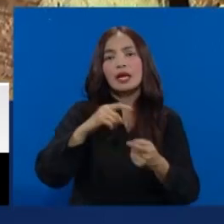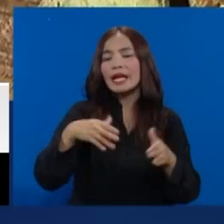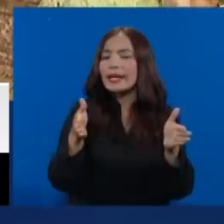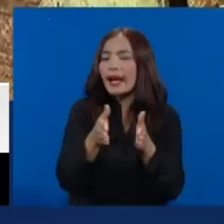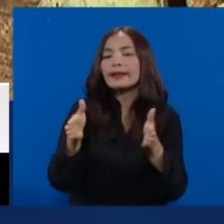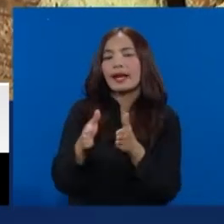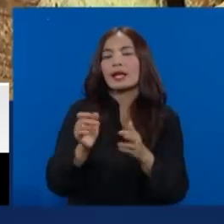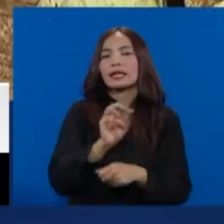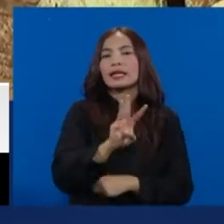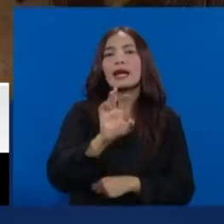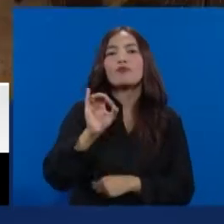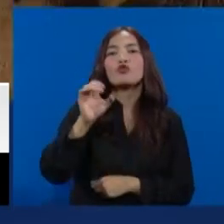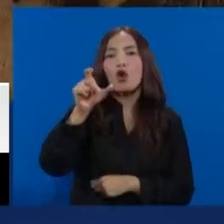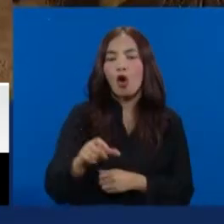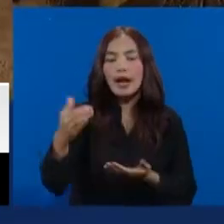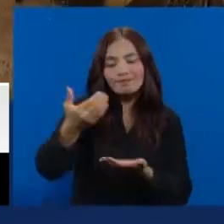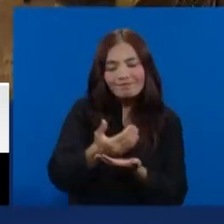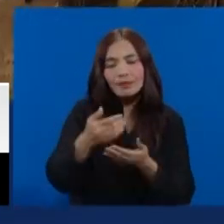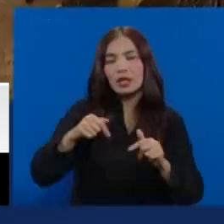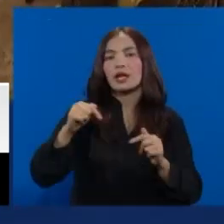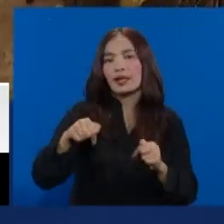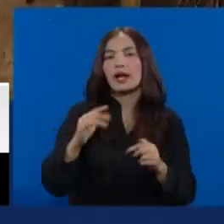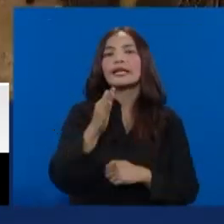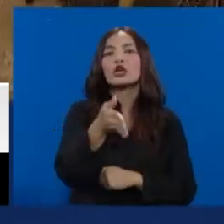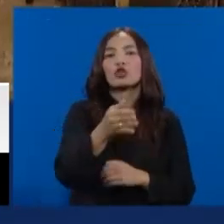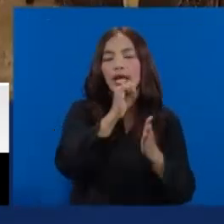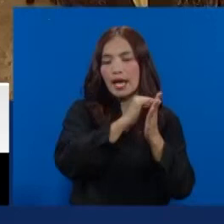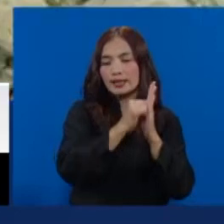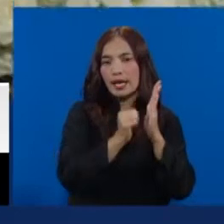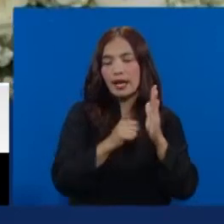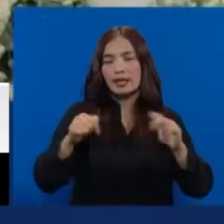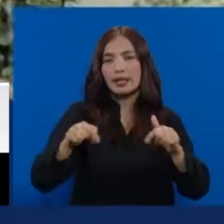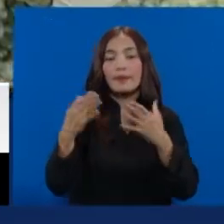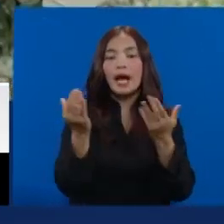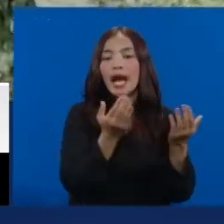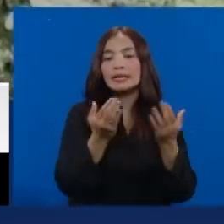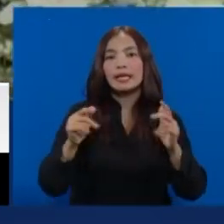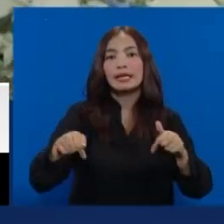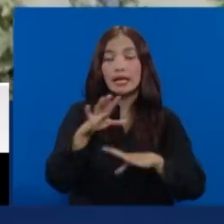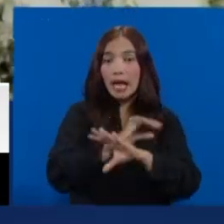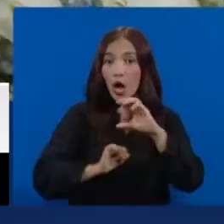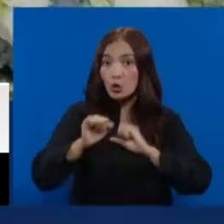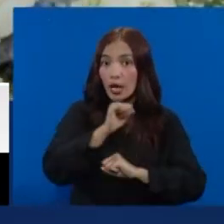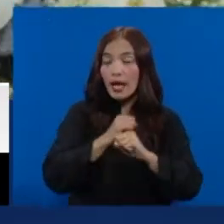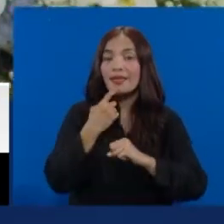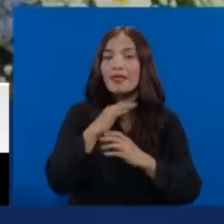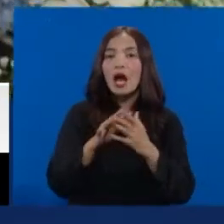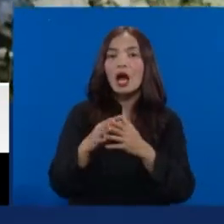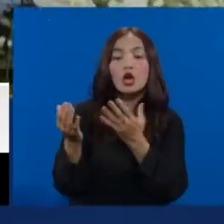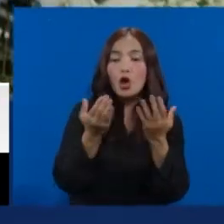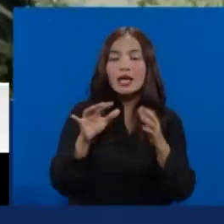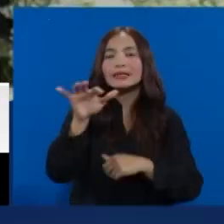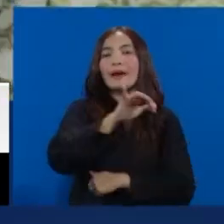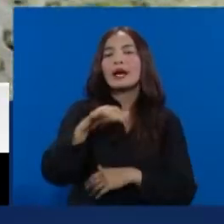sekitar 30 tamu undangan yang datang, di mana pada acara semaan dan pengajian ini adalah dilakukan doa bersama.